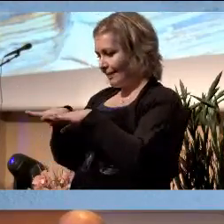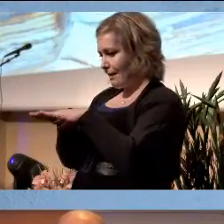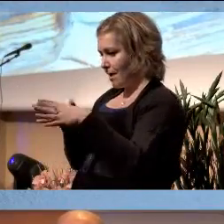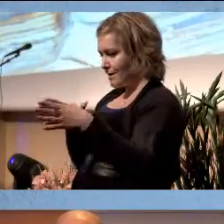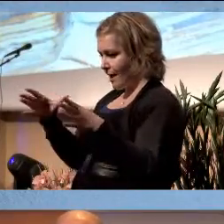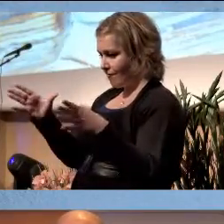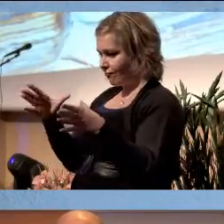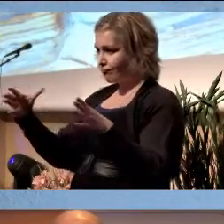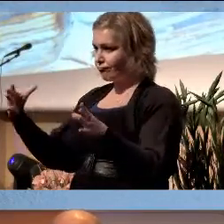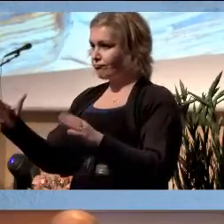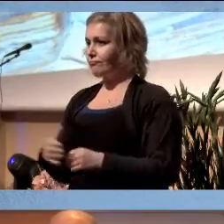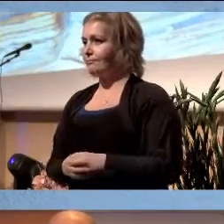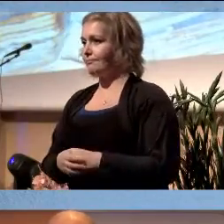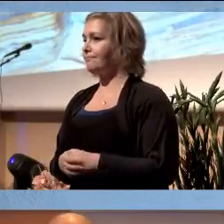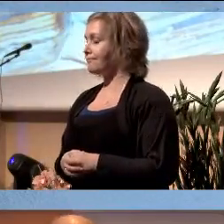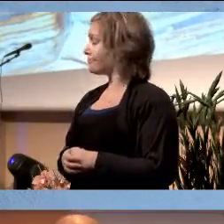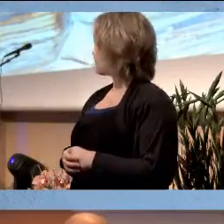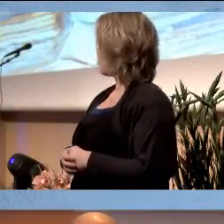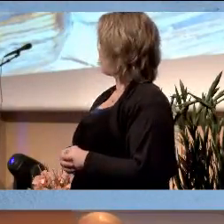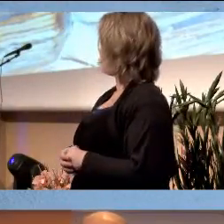det.